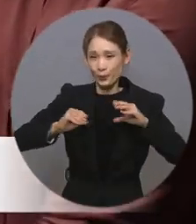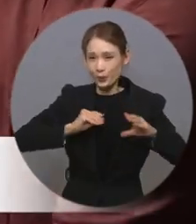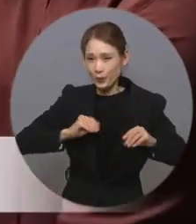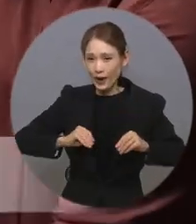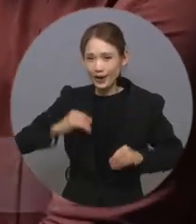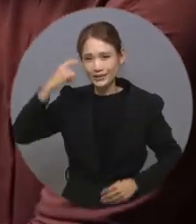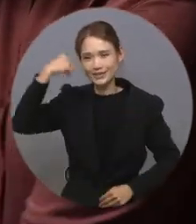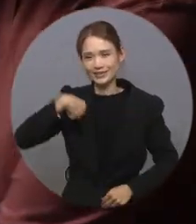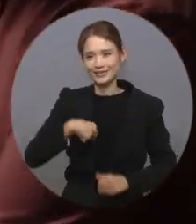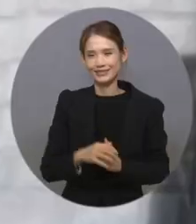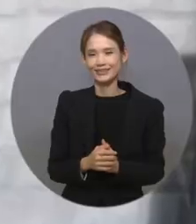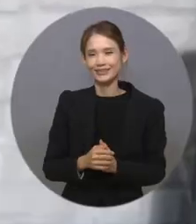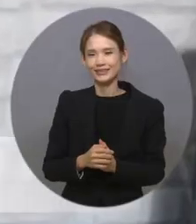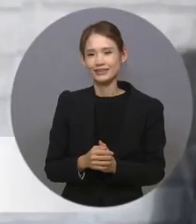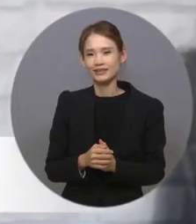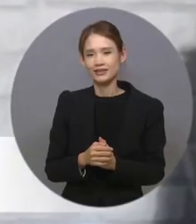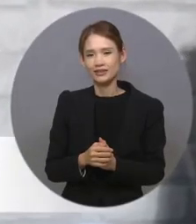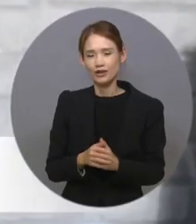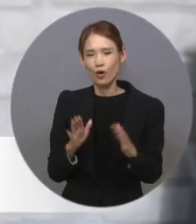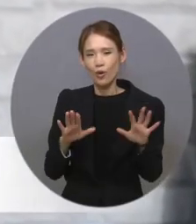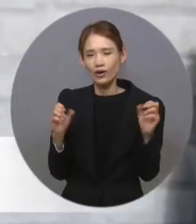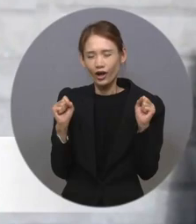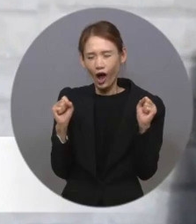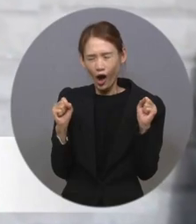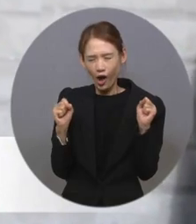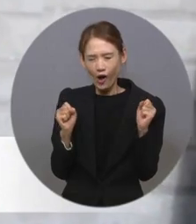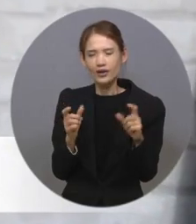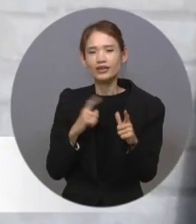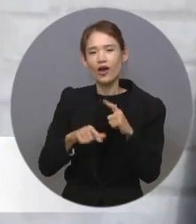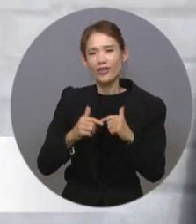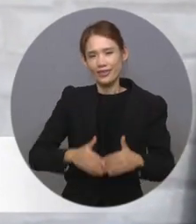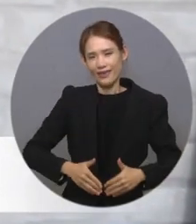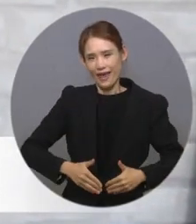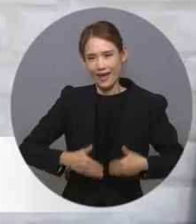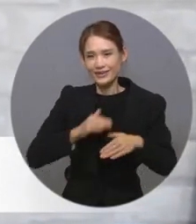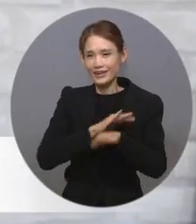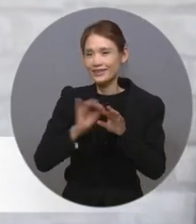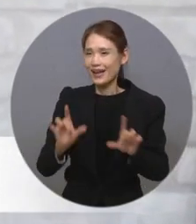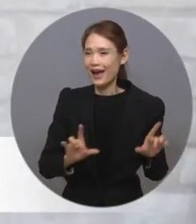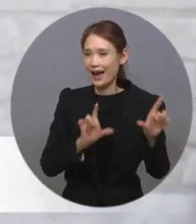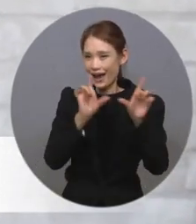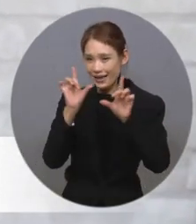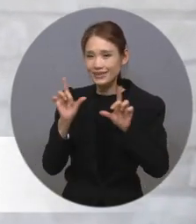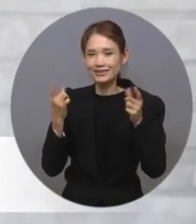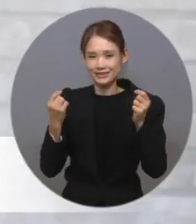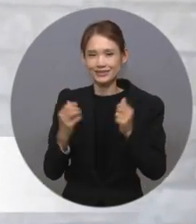뽀송뽀송해졌습니다. 네. 네, 올겨울에 아주 그냥 따뜻하게 잘 지낼 것 같아요.